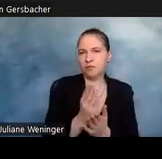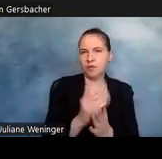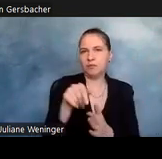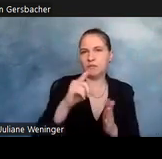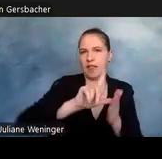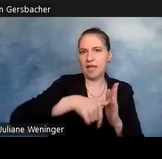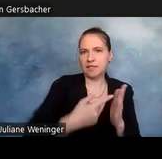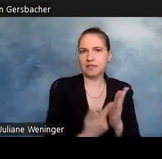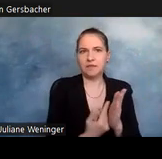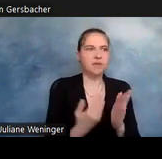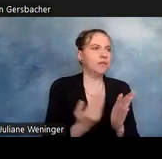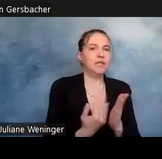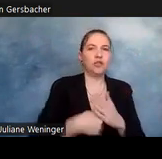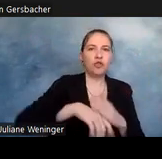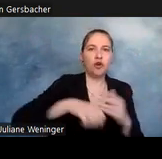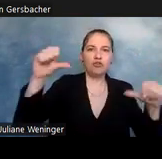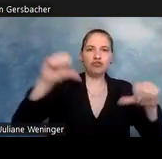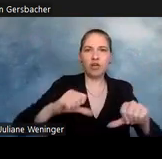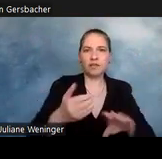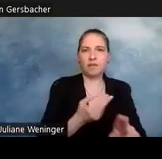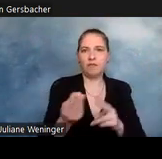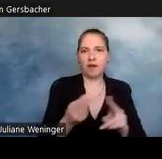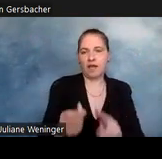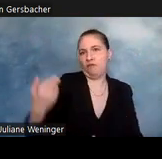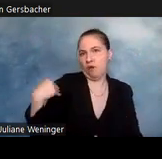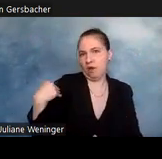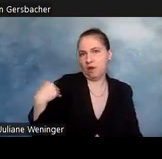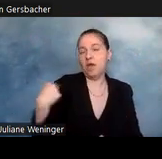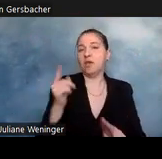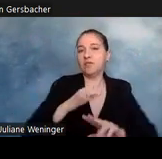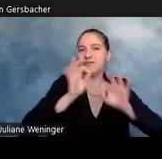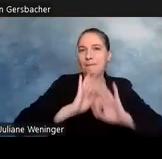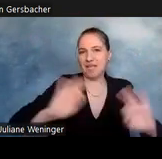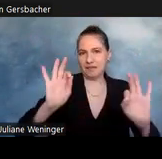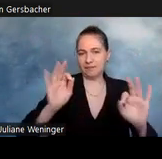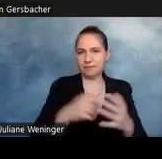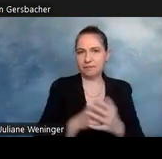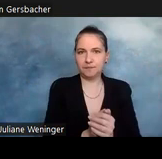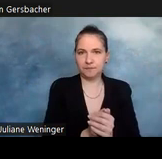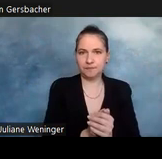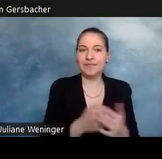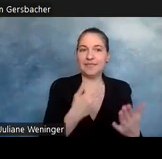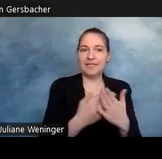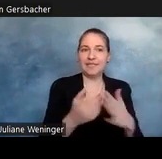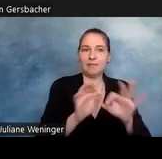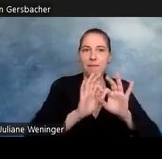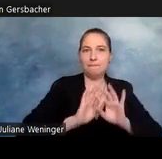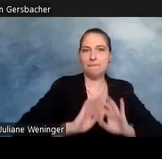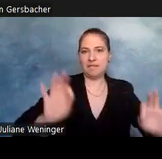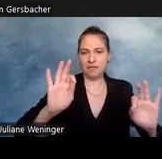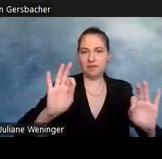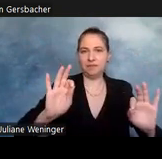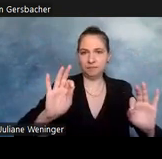irgendwie nicht schlechter mache, als es vielleicht vorher schon war und ich immer besser werde mit der Zeit. Von daher ist es gut, wenn man selber auch lernt, mit